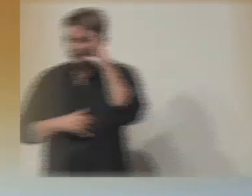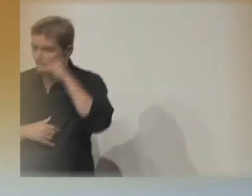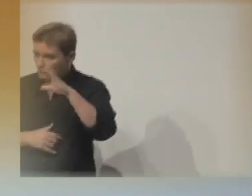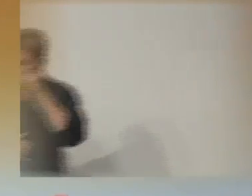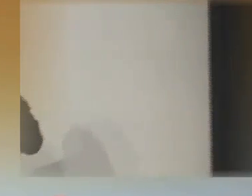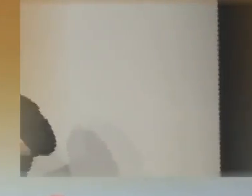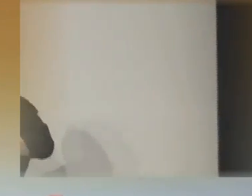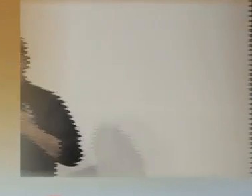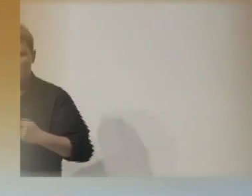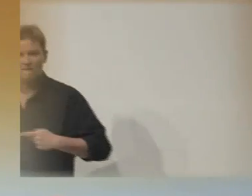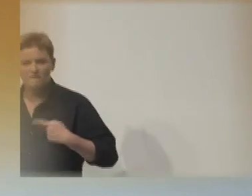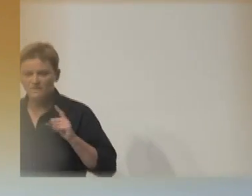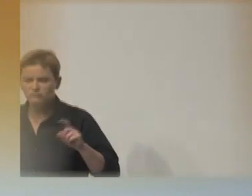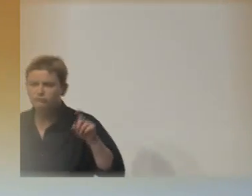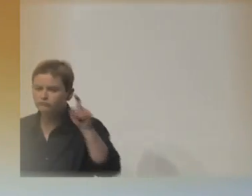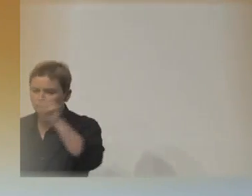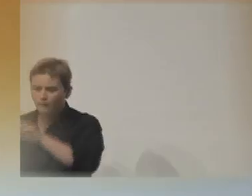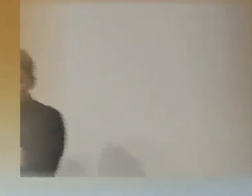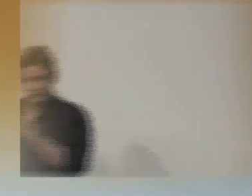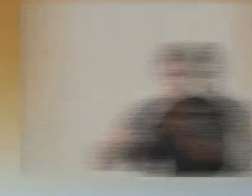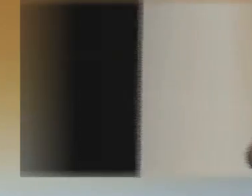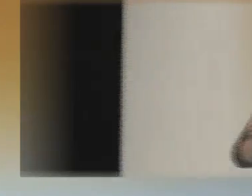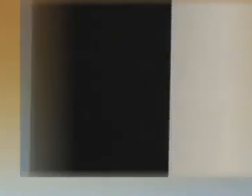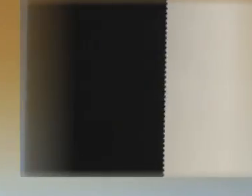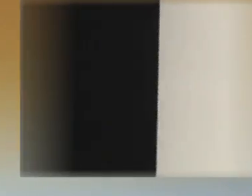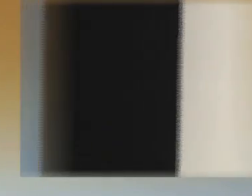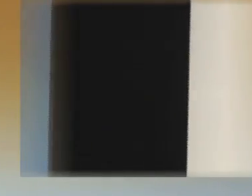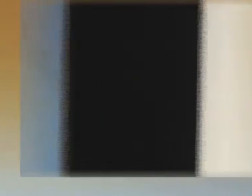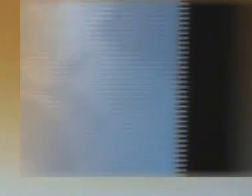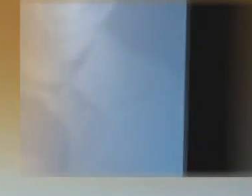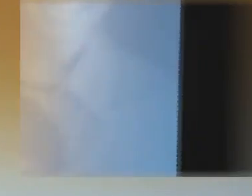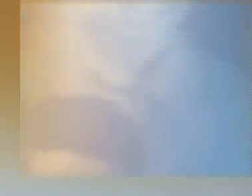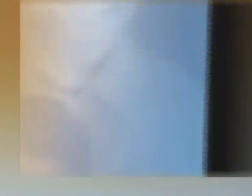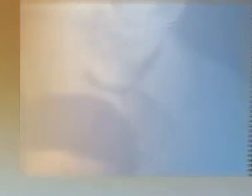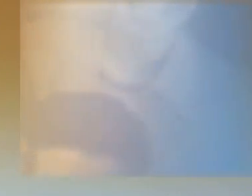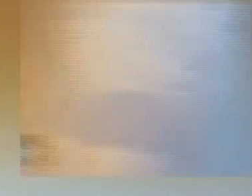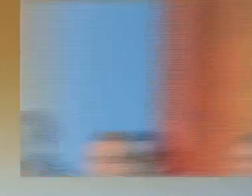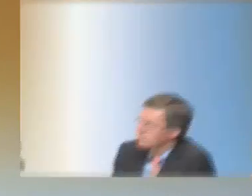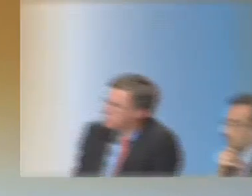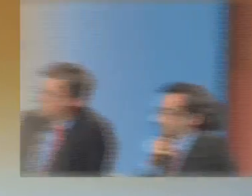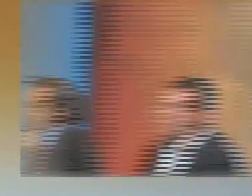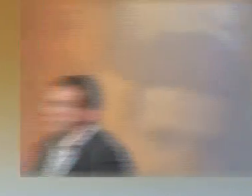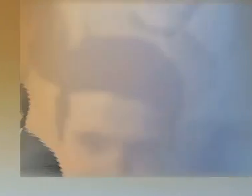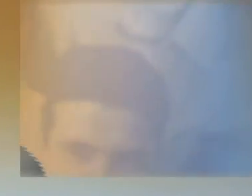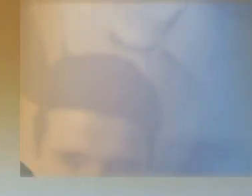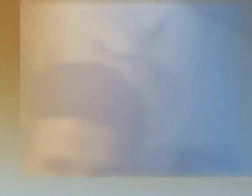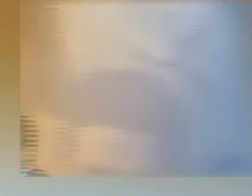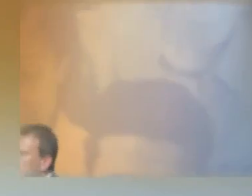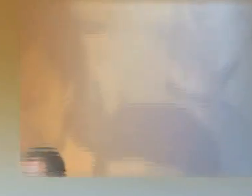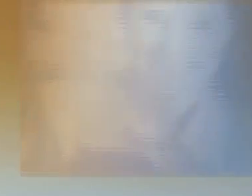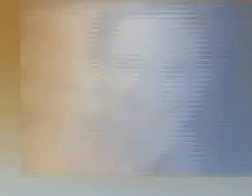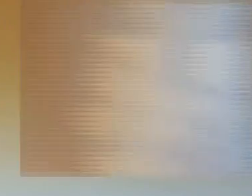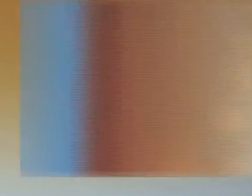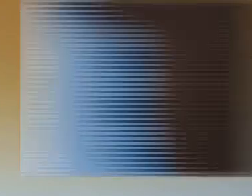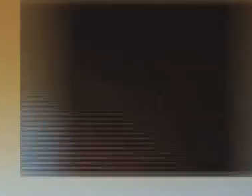accès au plus haut niveau possible. Tout cela, c'est très facile à faire, encore le faudrait-il,